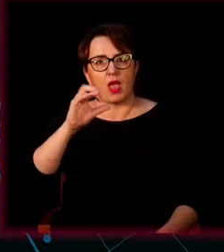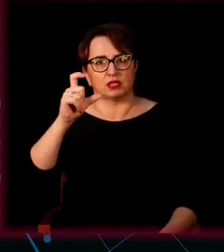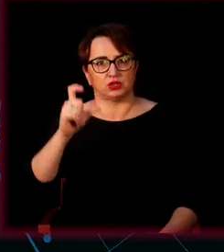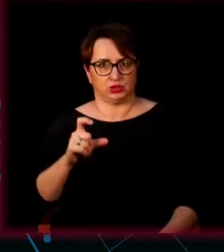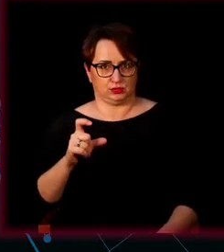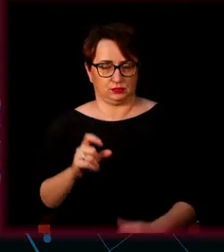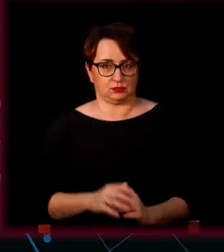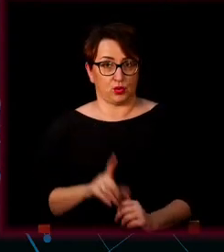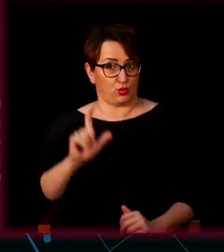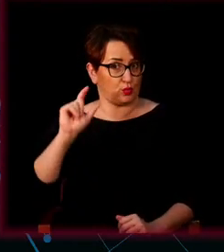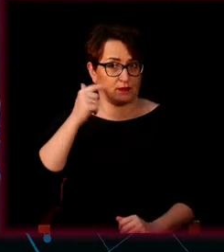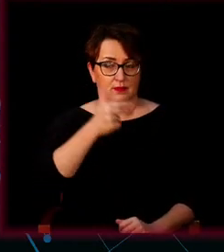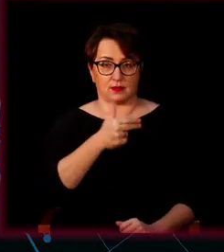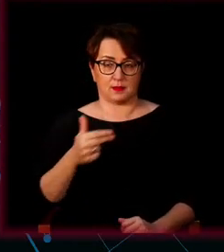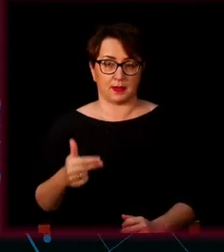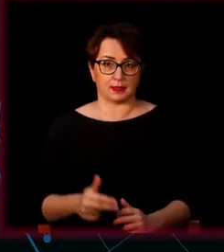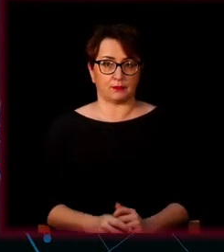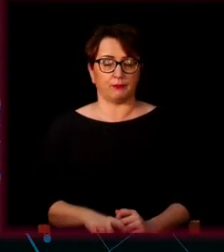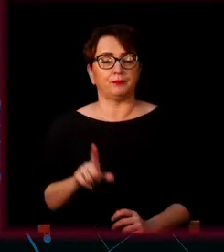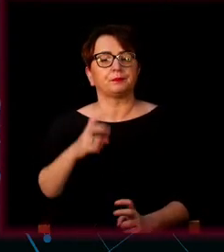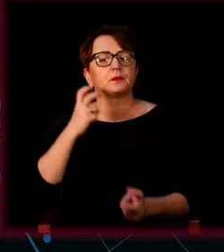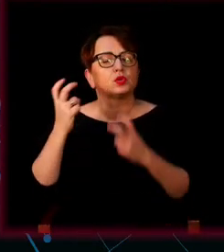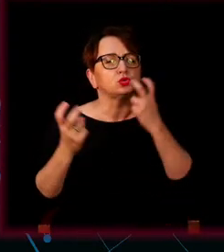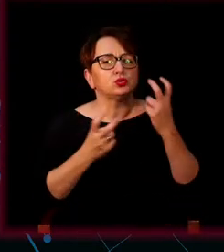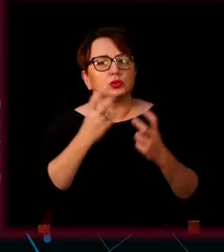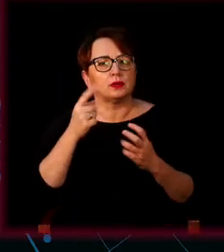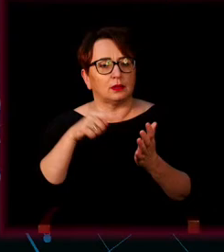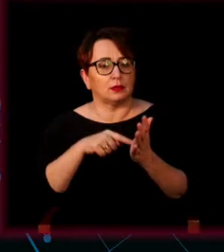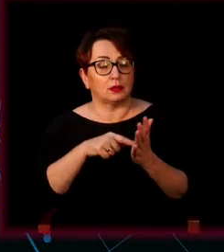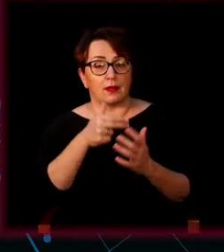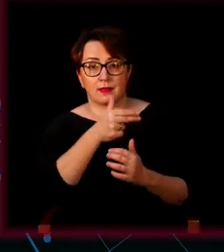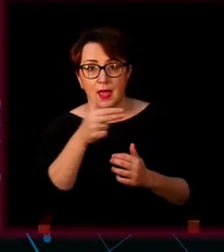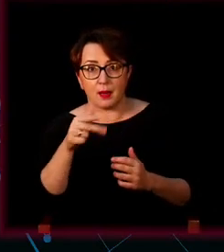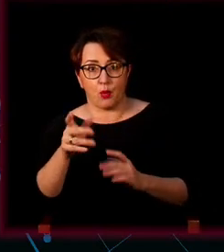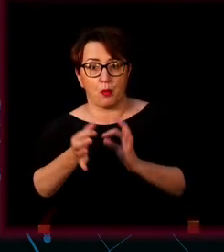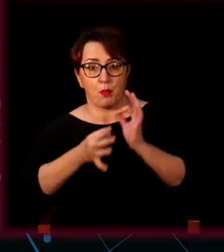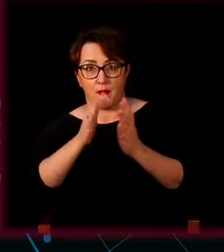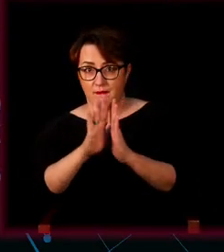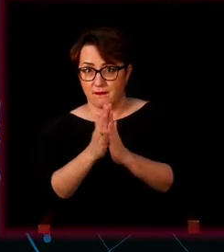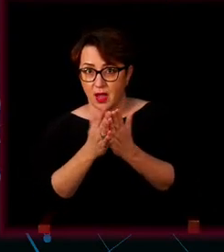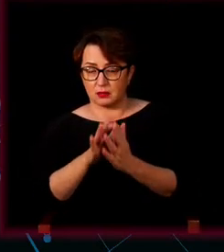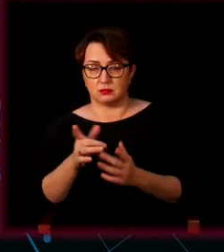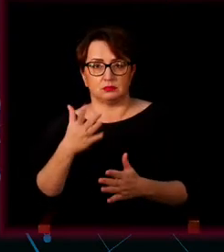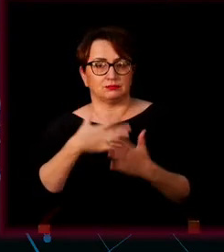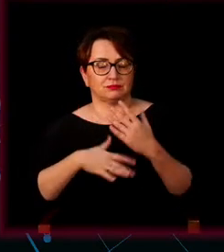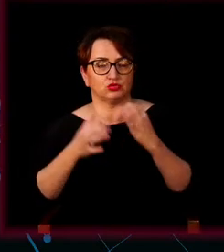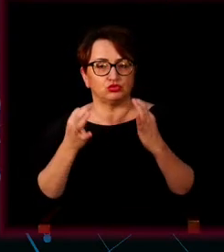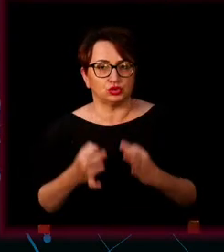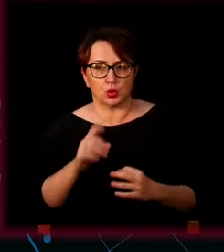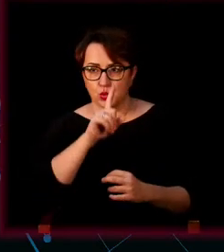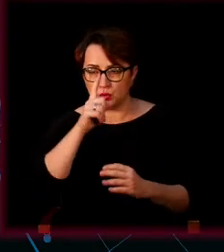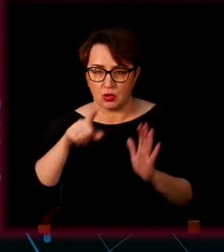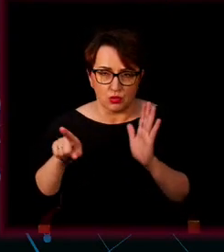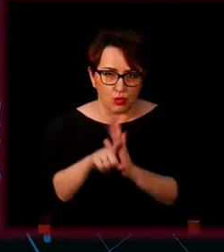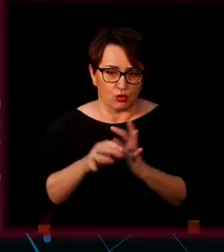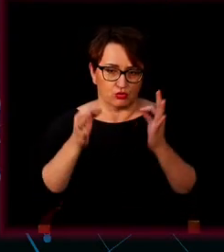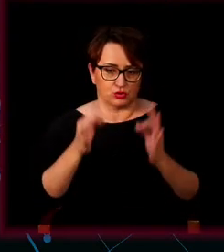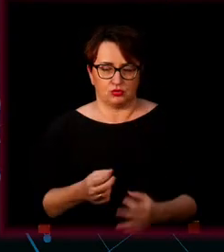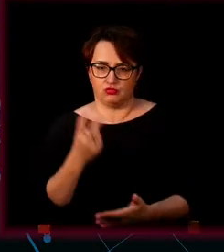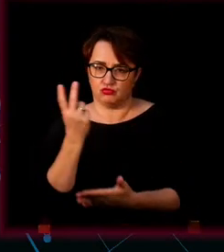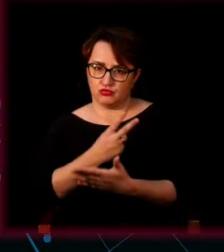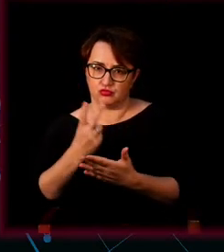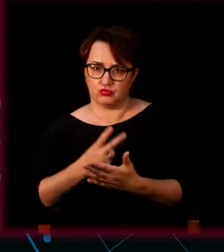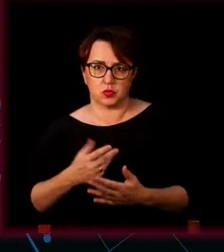ten za sprawą jakby poszukiwań w tym temacie ta powieść cieszy się do dziś uznaniem.